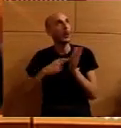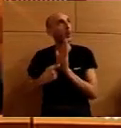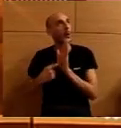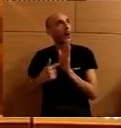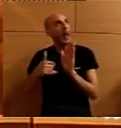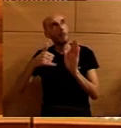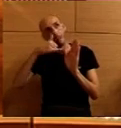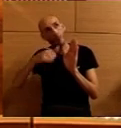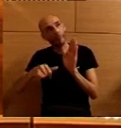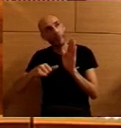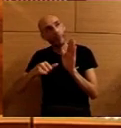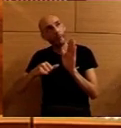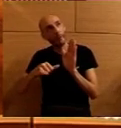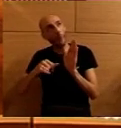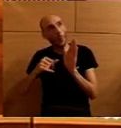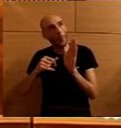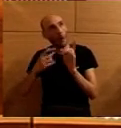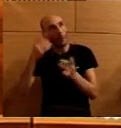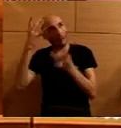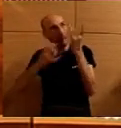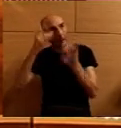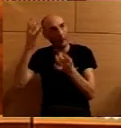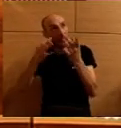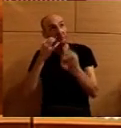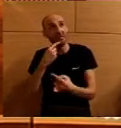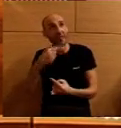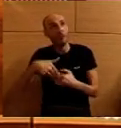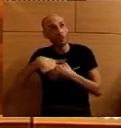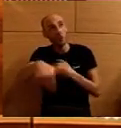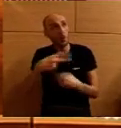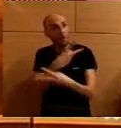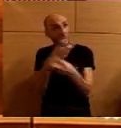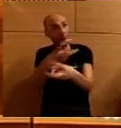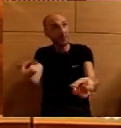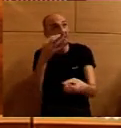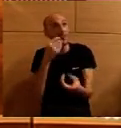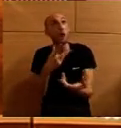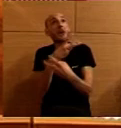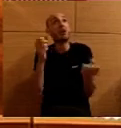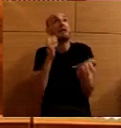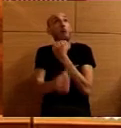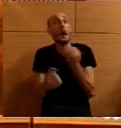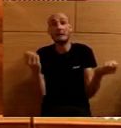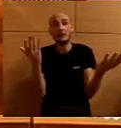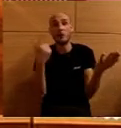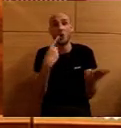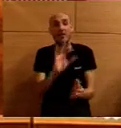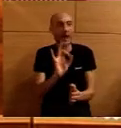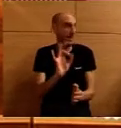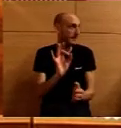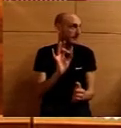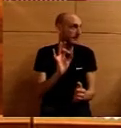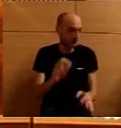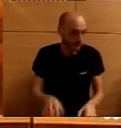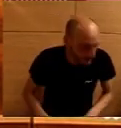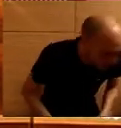de grans trets que no concreta res, diu que tot anirà pitjor, però sense dir exactament per què. Senzillament, igual que sé a